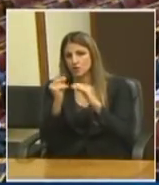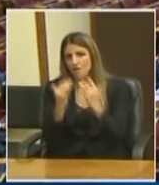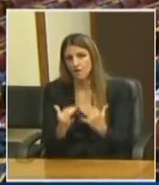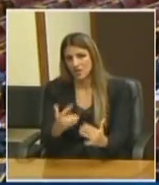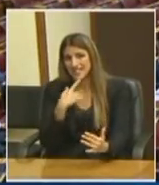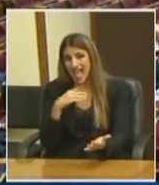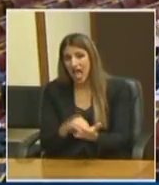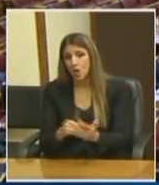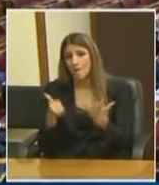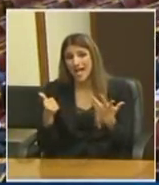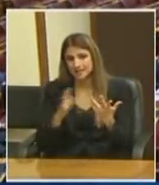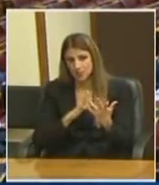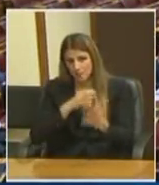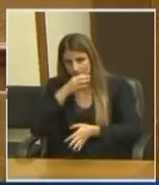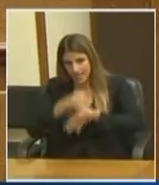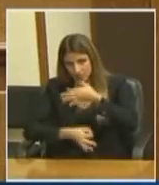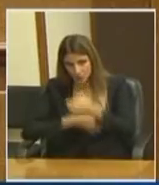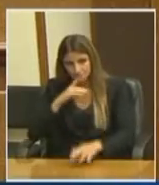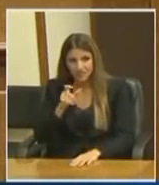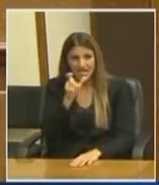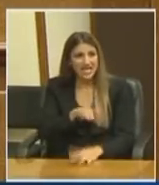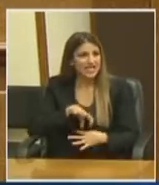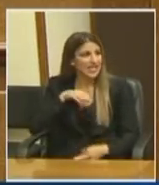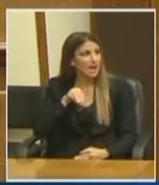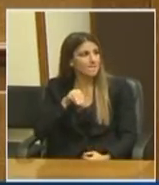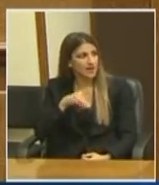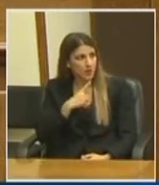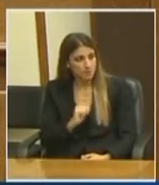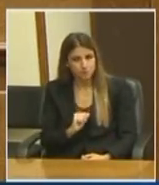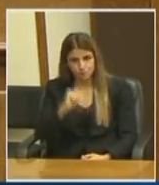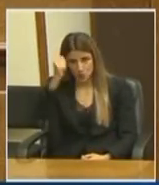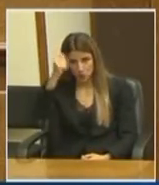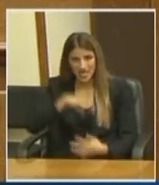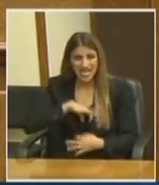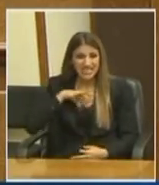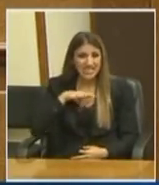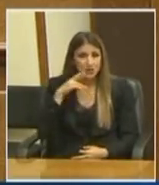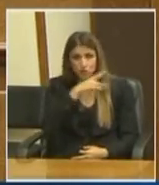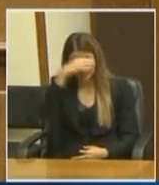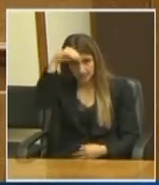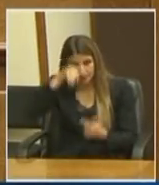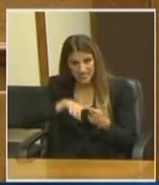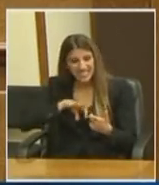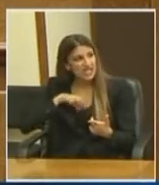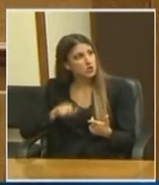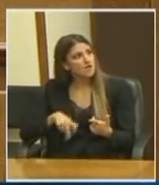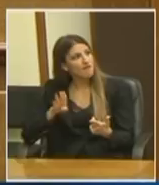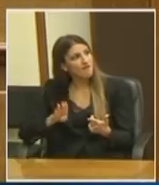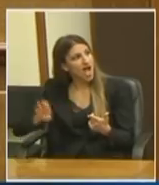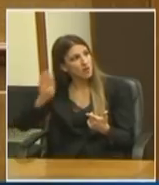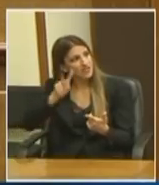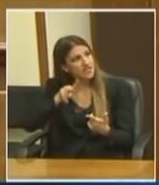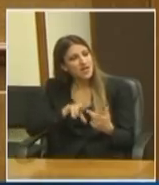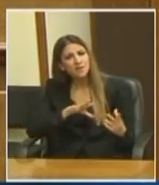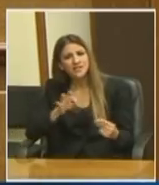Ευχαριστώ πολύ, κύριε Πρόεδρε. Πρώτον, ο κύριος Τσίπρας και ο κύριος Βαρουφάκης με σύνδρομο Ναπολέοντα, δηλαδή ο κύριος Κοτζιάς,